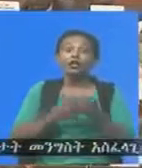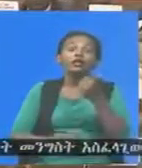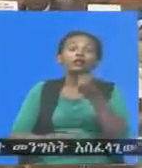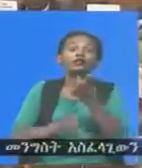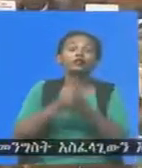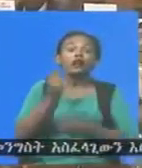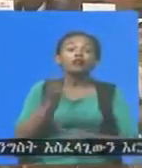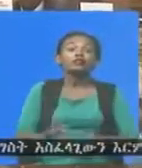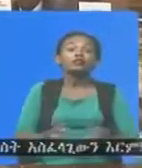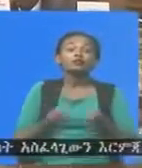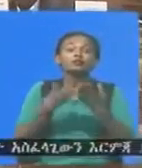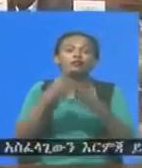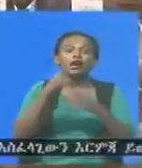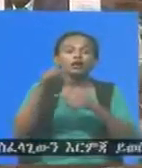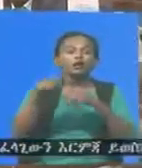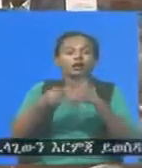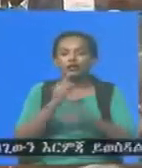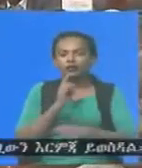እየበዛ ከሄደ